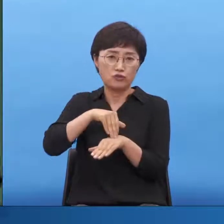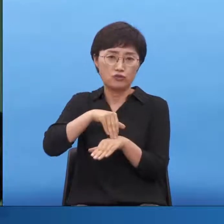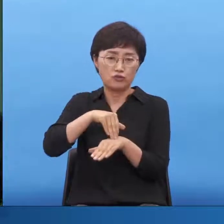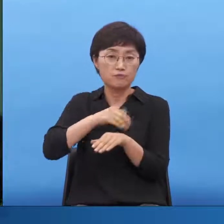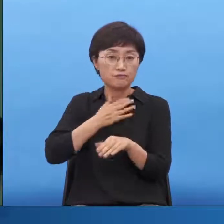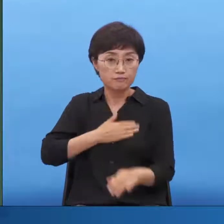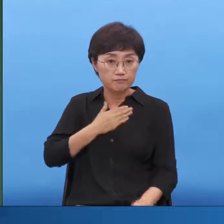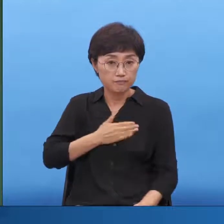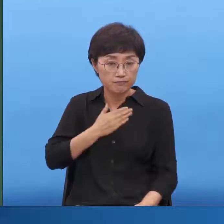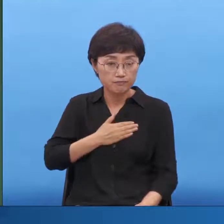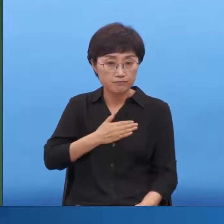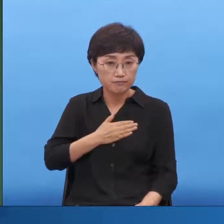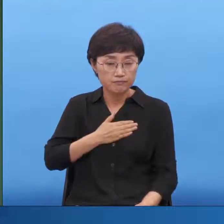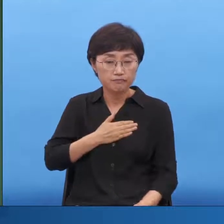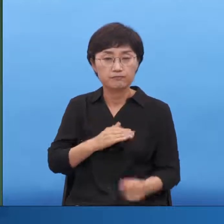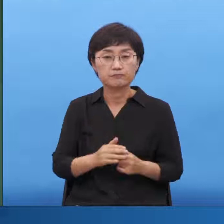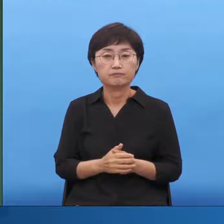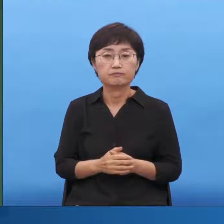所以在教会，在我们的身边，在周围发生的所有的事情，对于人们的来讲是一场训练。